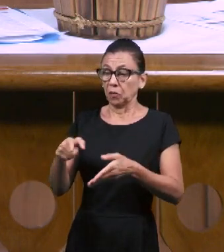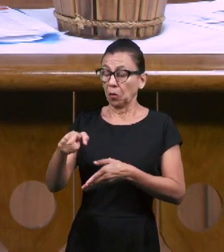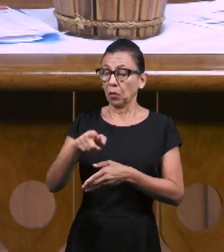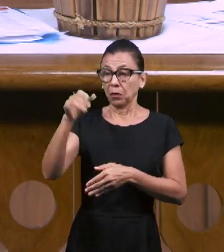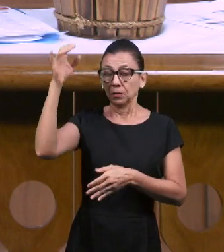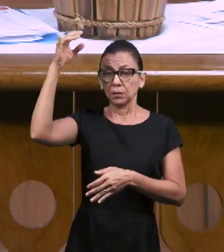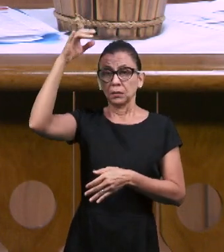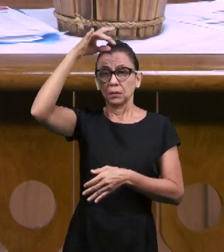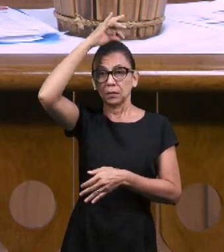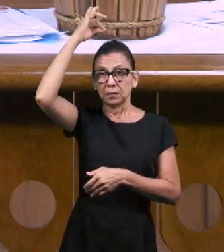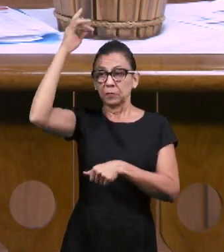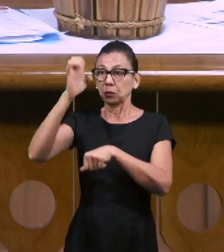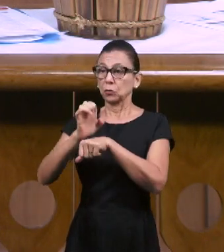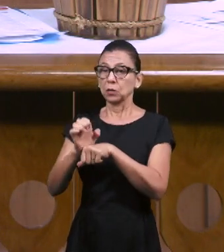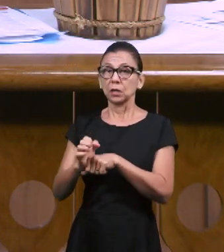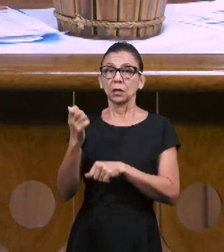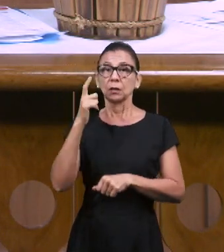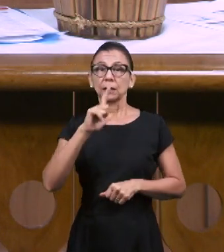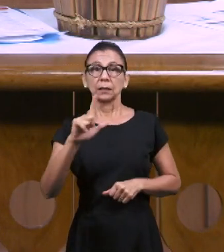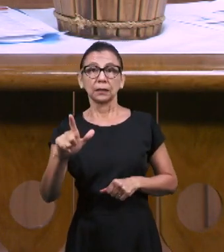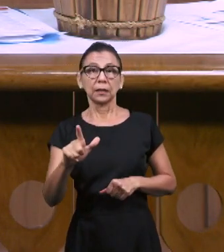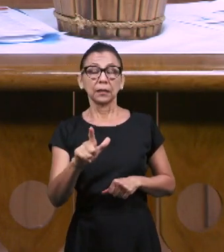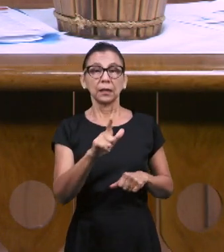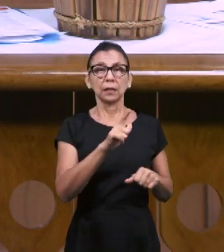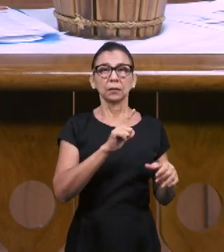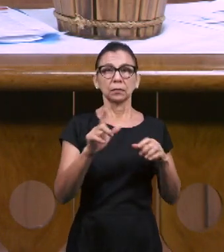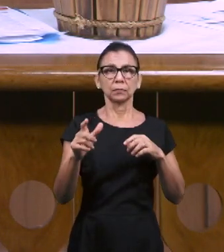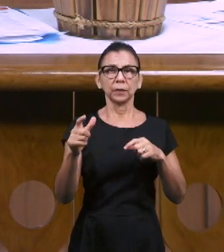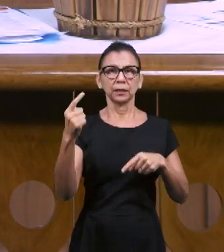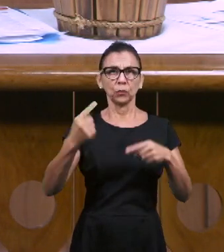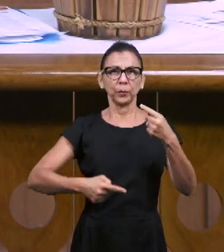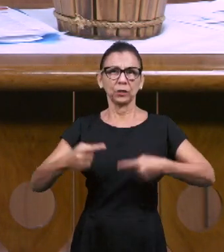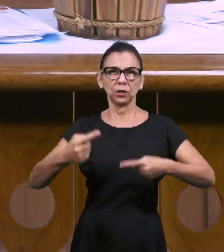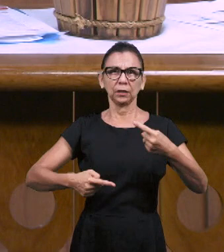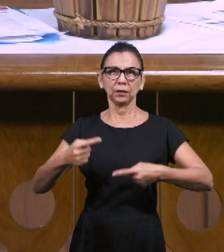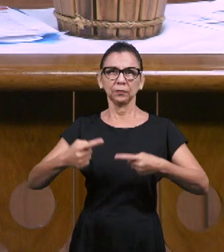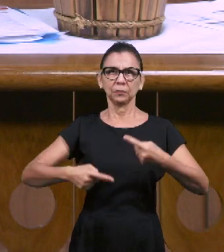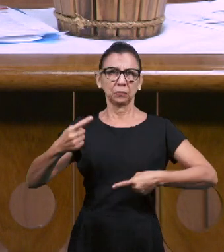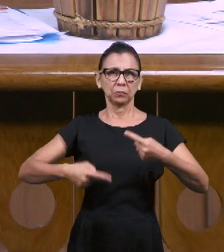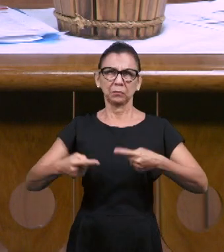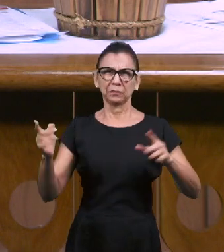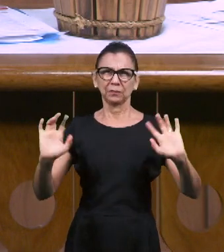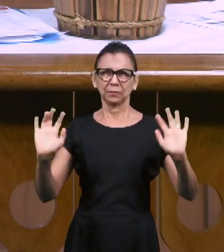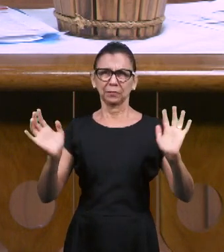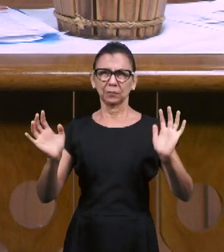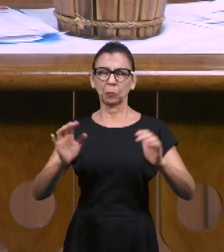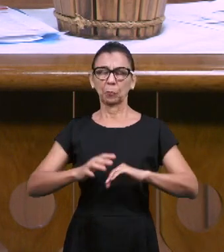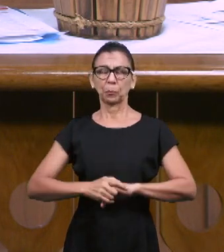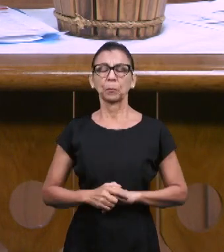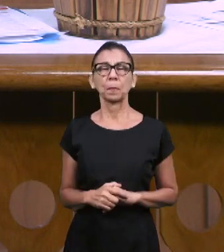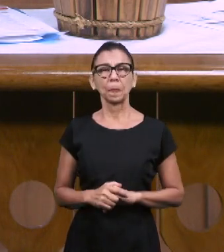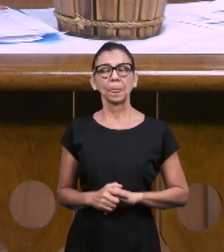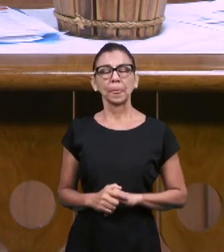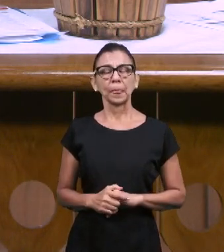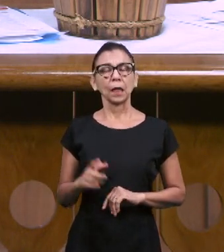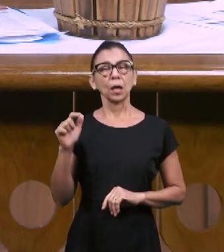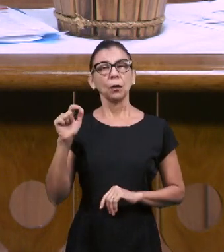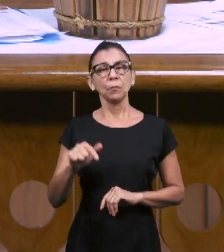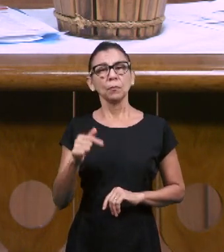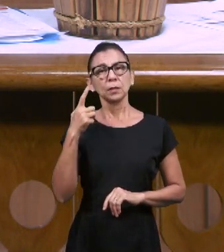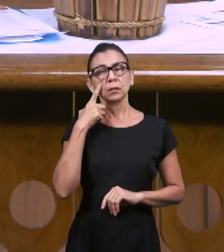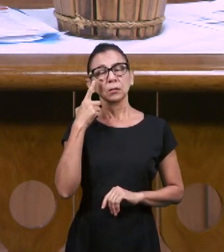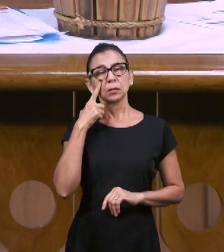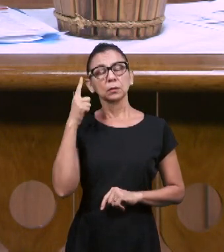Santo doit gagner. Non, non, ce n'est rien de ça. Nous sommes juste en train de montrer le développement, la